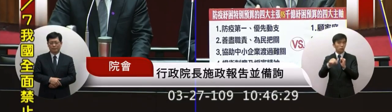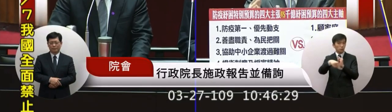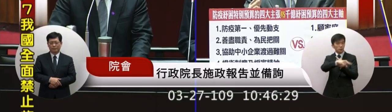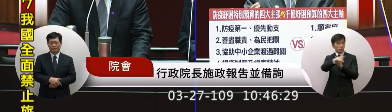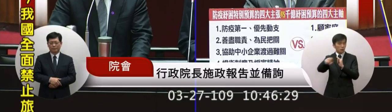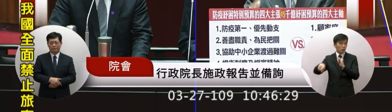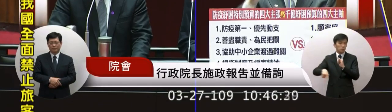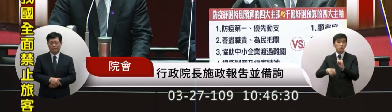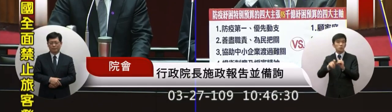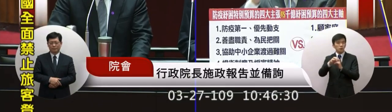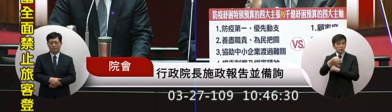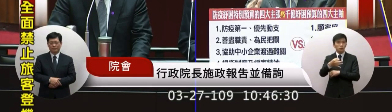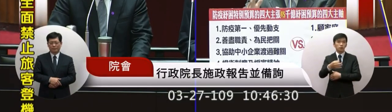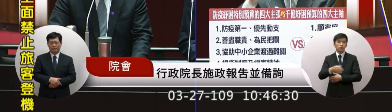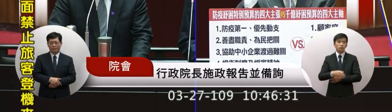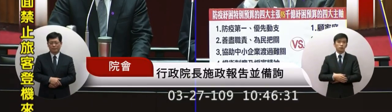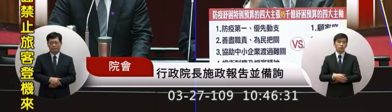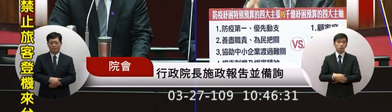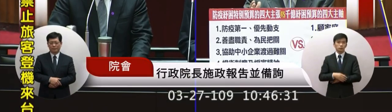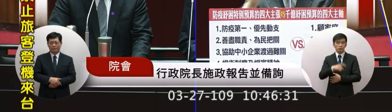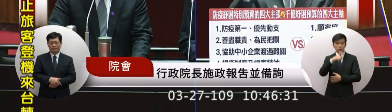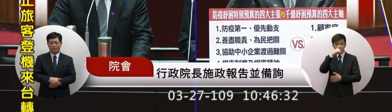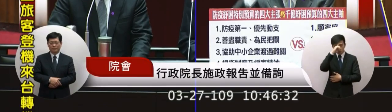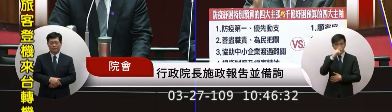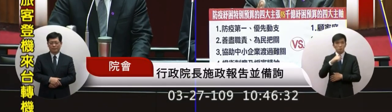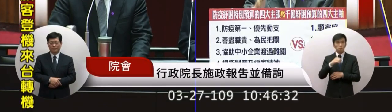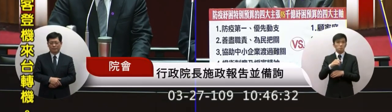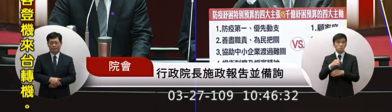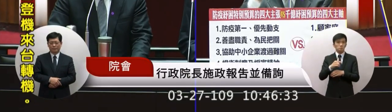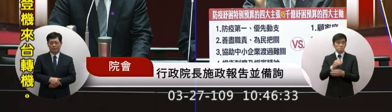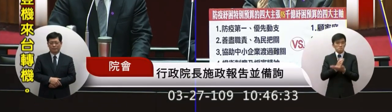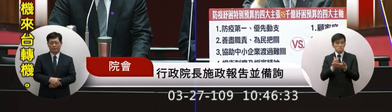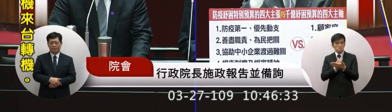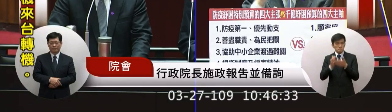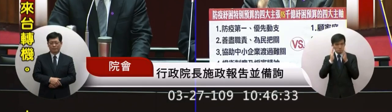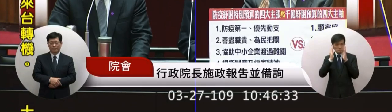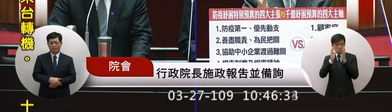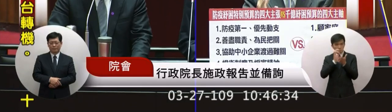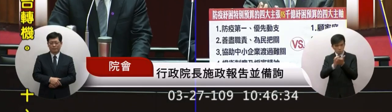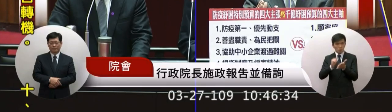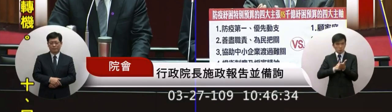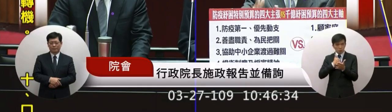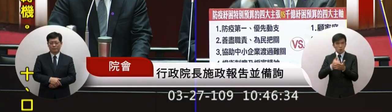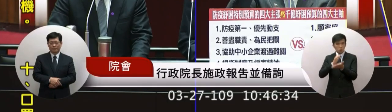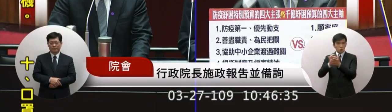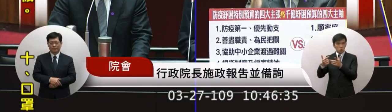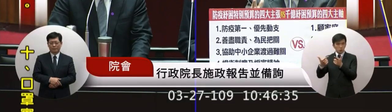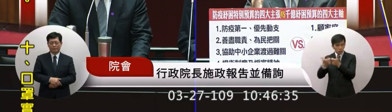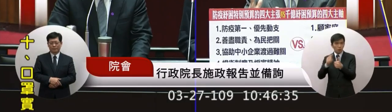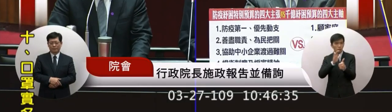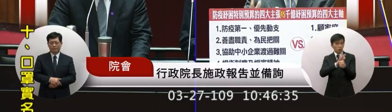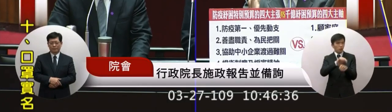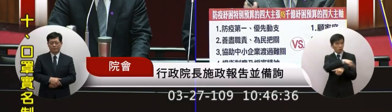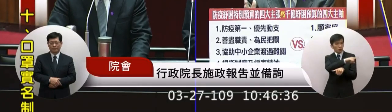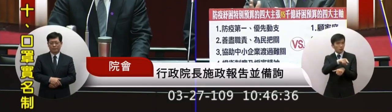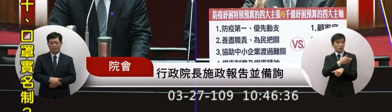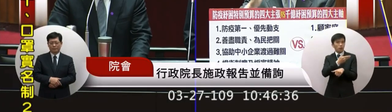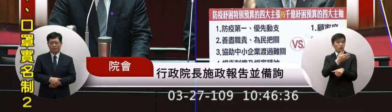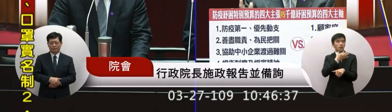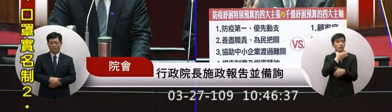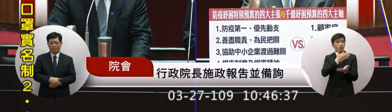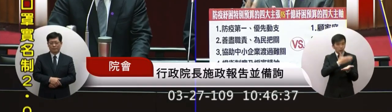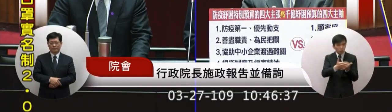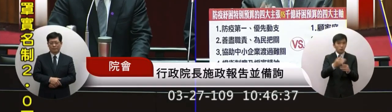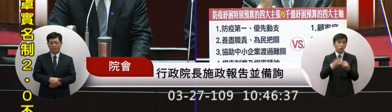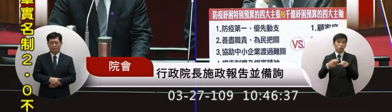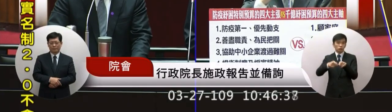的荷包，咱好好来台运用的，真正会当帮忙咱渡过难关，嘛帮忙中小企业